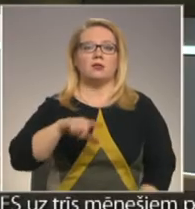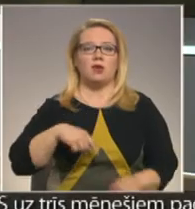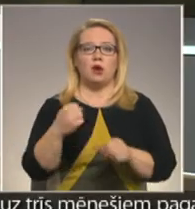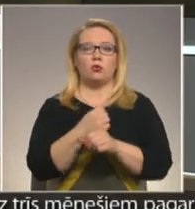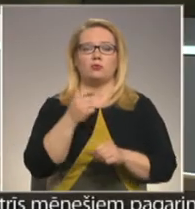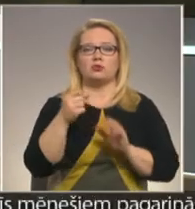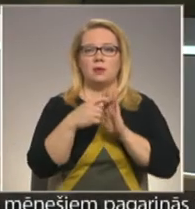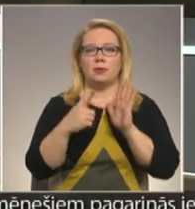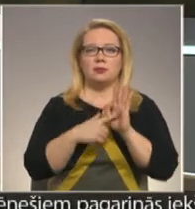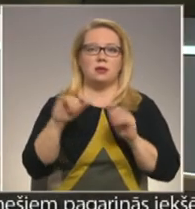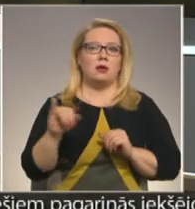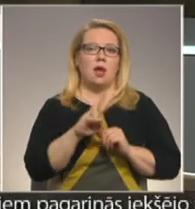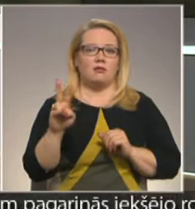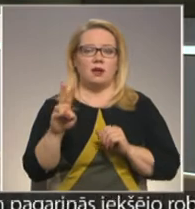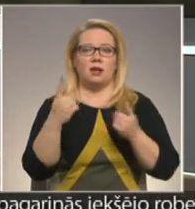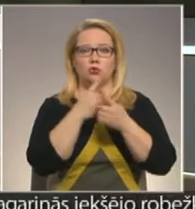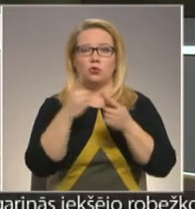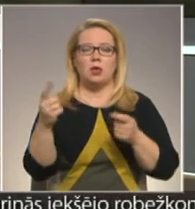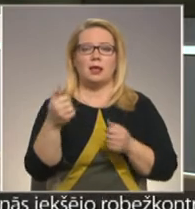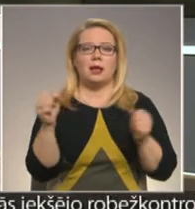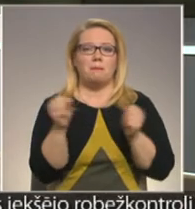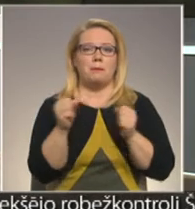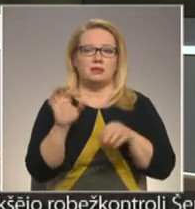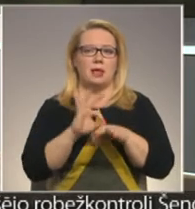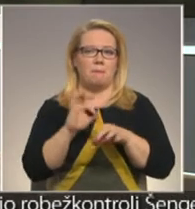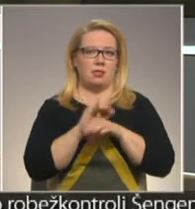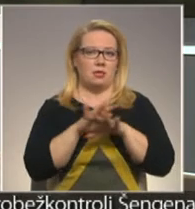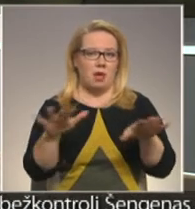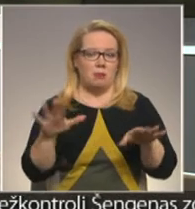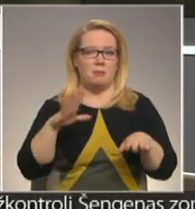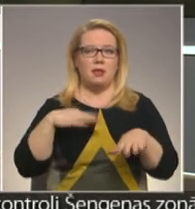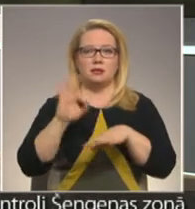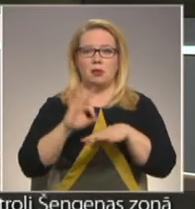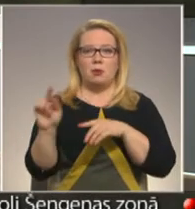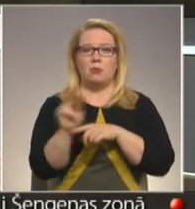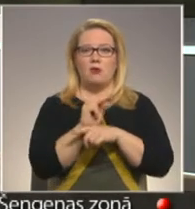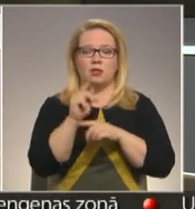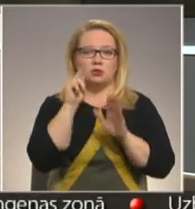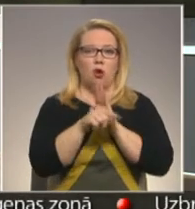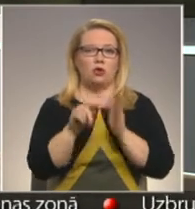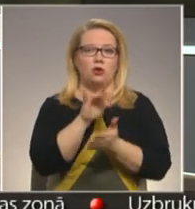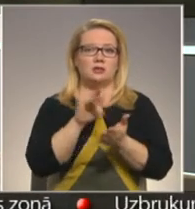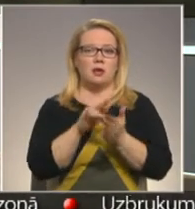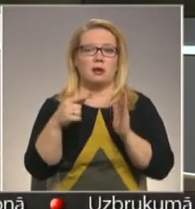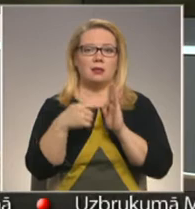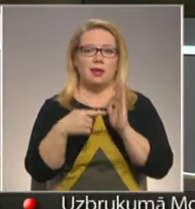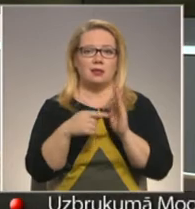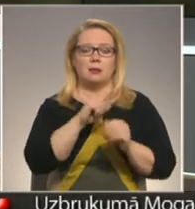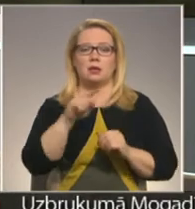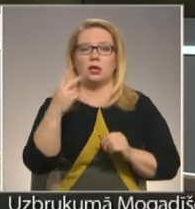Latvijā kopš 17. janvāra ir izsludināta gripas epidēmija. Pēc slimību profilakses un kontrolas centra datiem